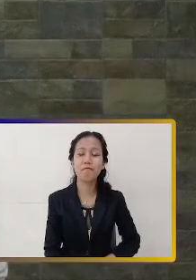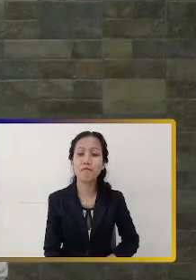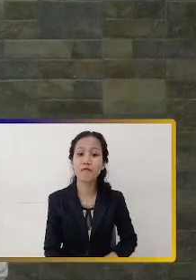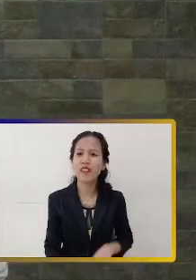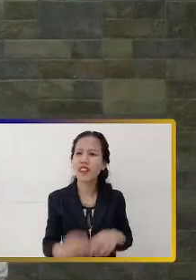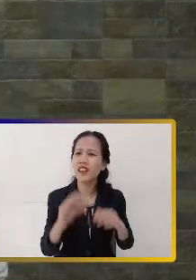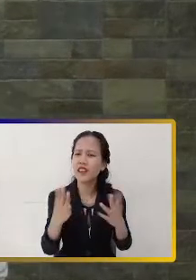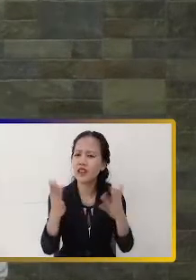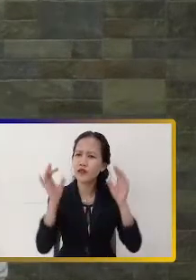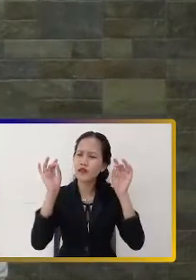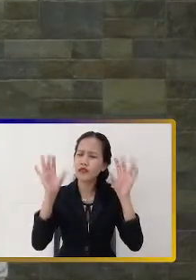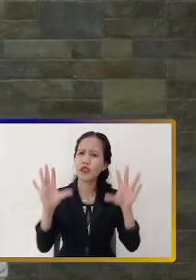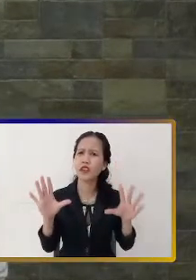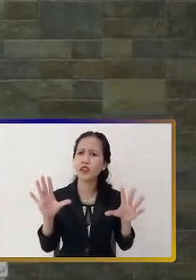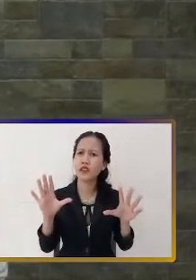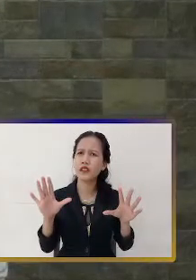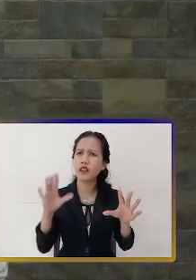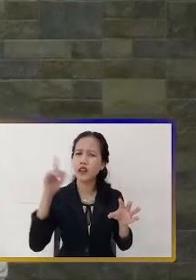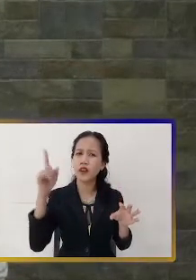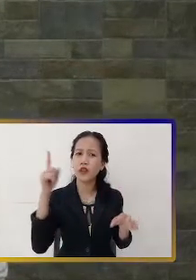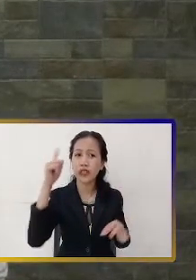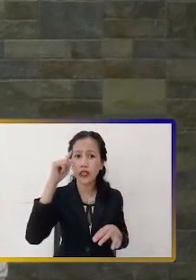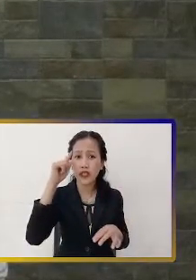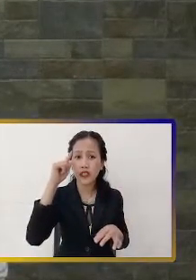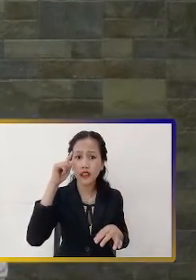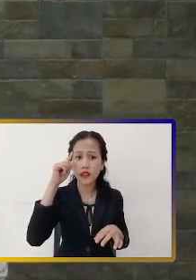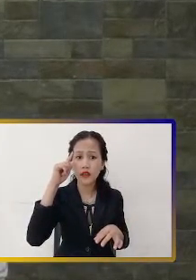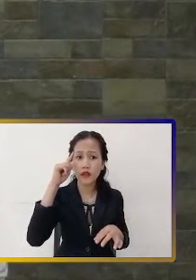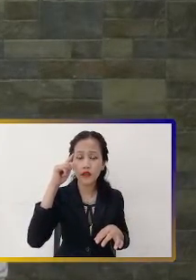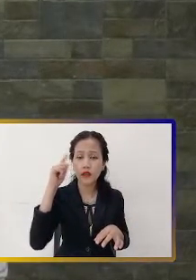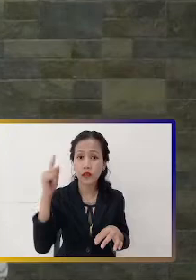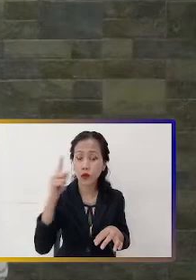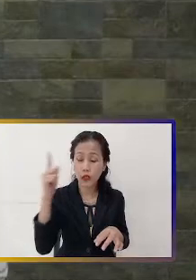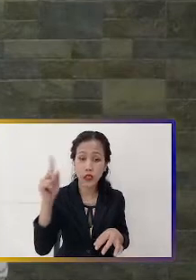ako. Ang inaasahan ko lamang, kapatid, ay 2 boxes.